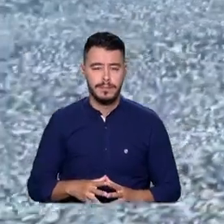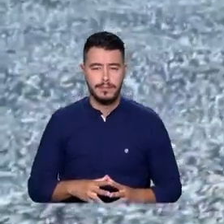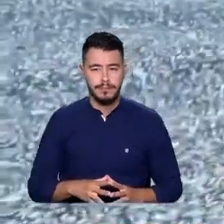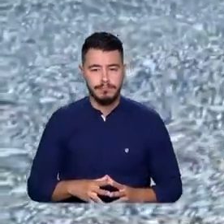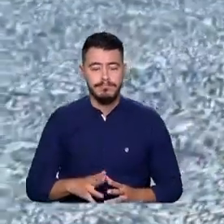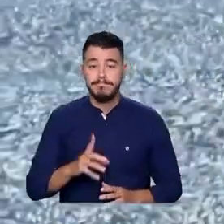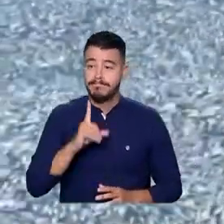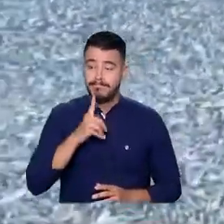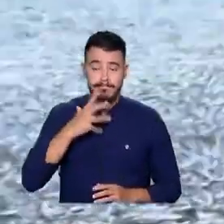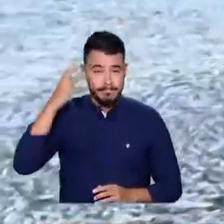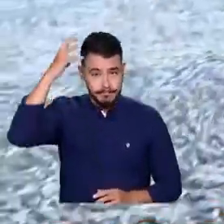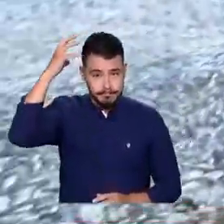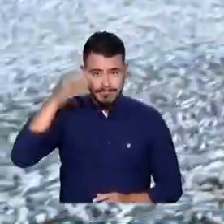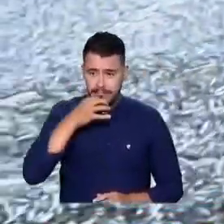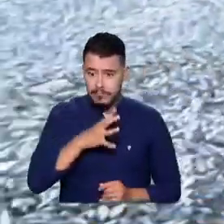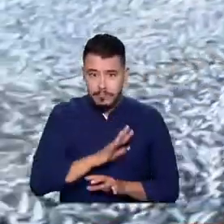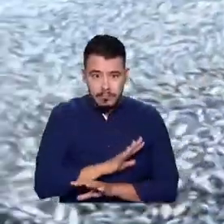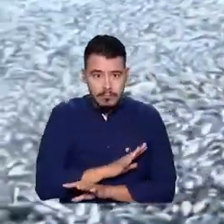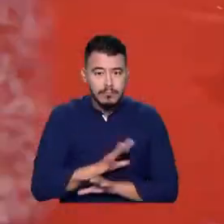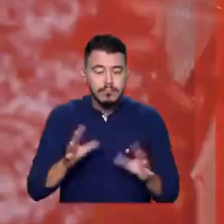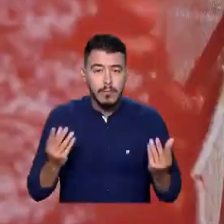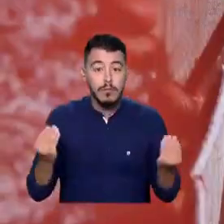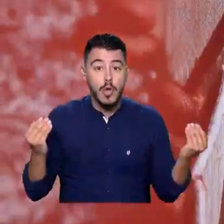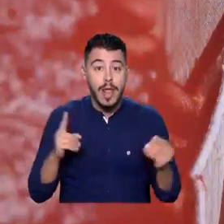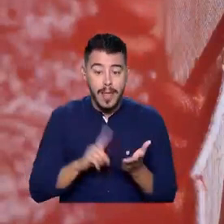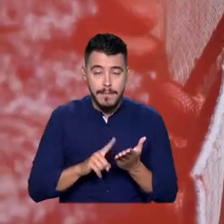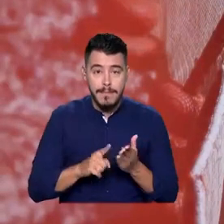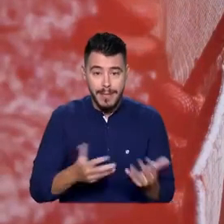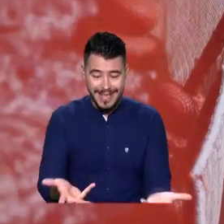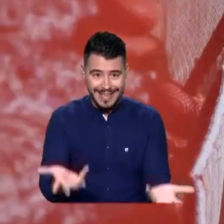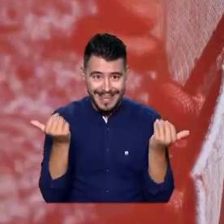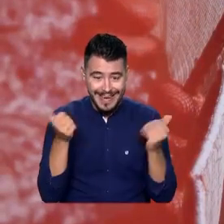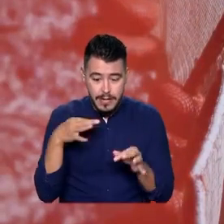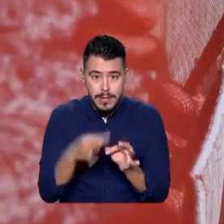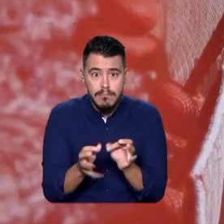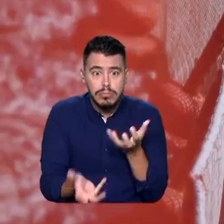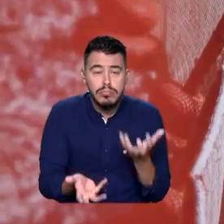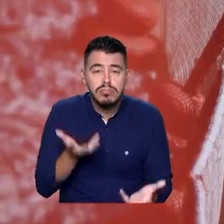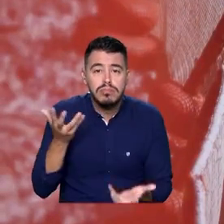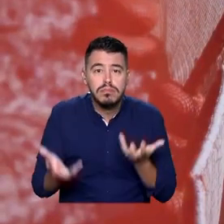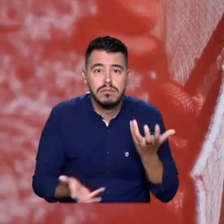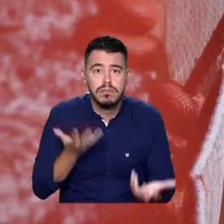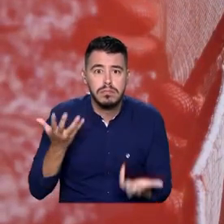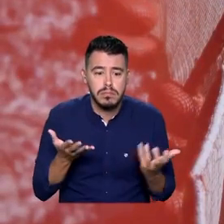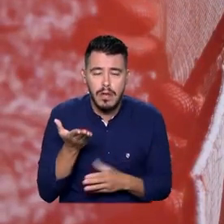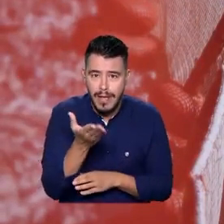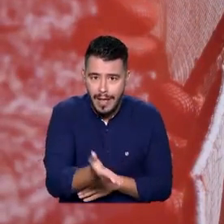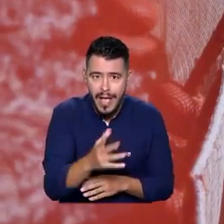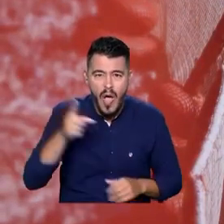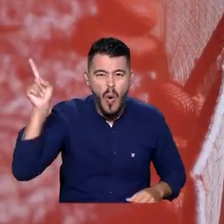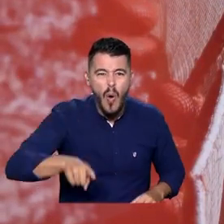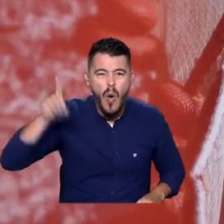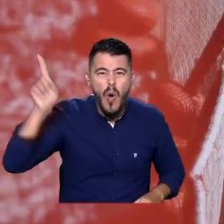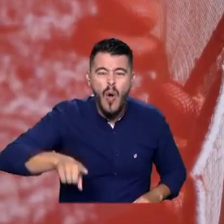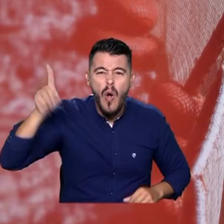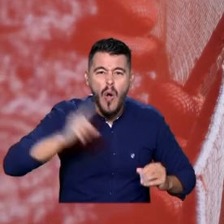Οι ειδικοί μιλούν για υγειονομική βόμβα, προτείνουν την καύση των ψαριών. Η ταφή των ψαριών αποτελεί μια υγειονομική βόμβα. Αυτά αποσυντίθενται και με τα νερά των βροχών